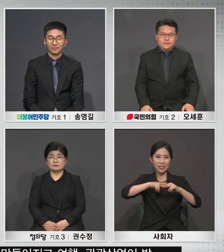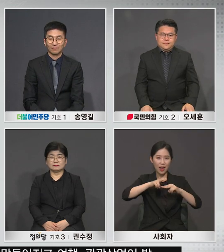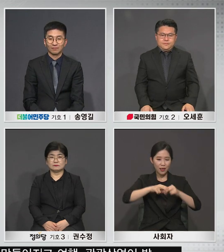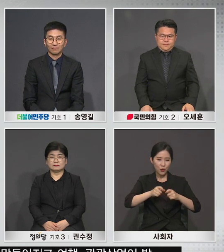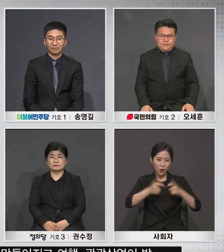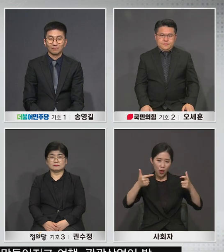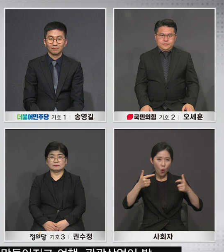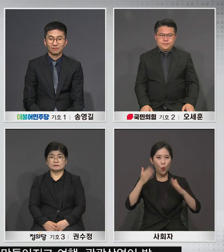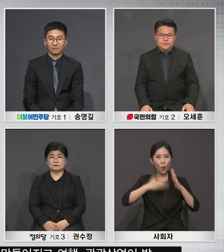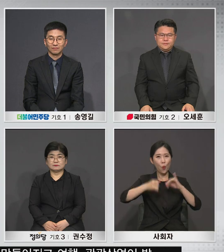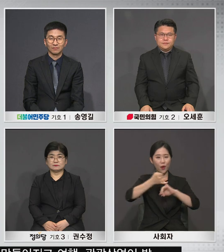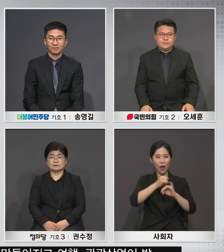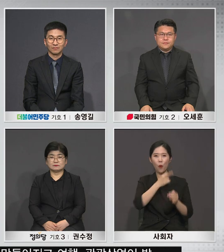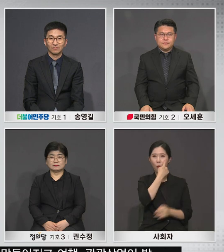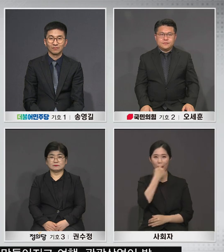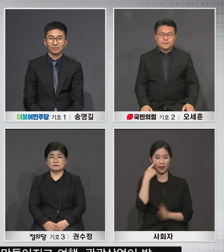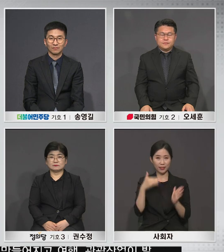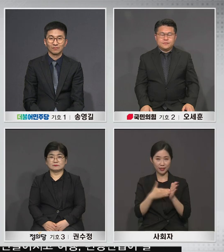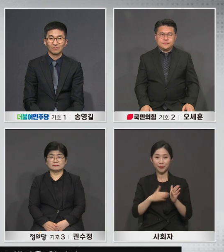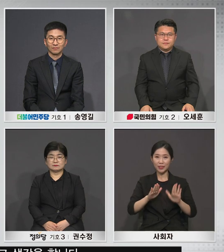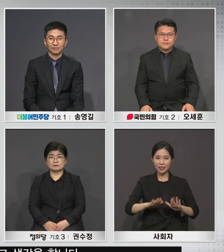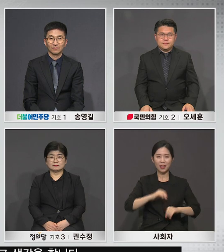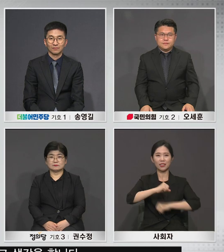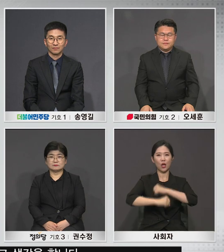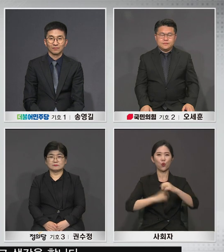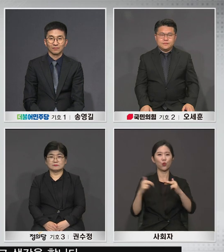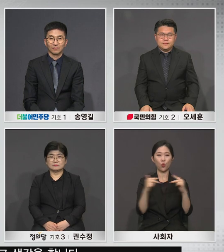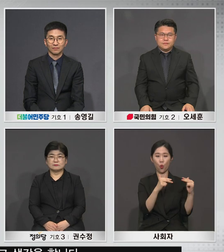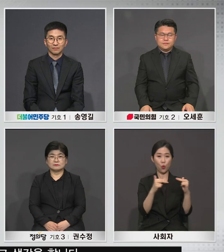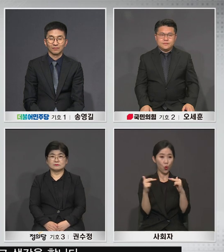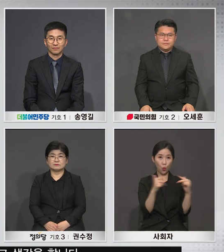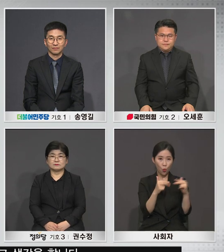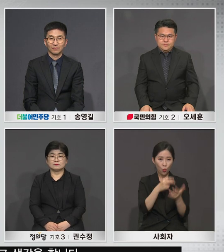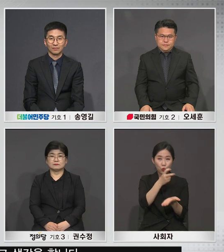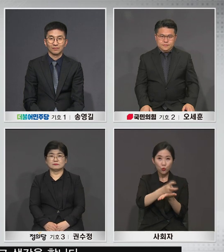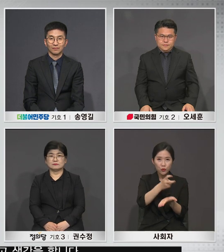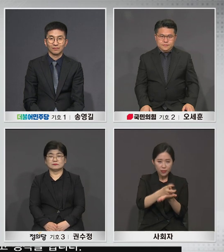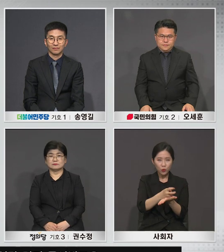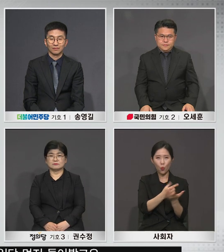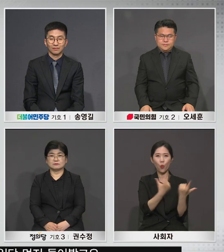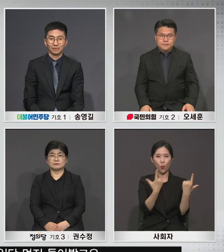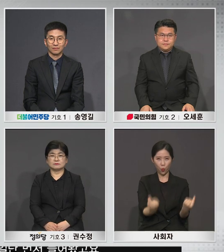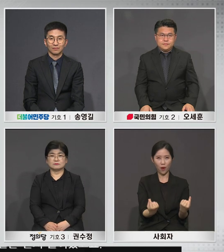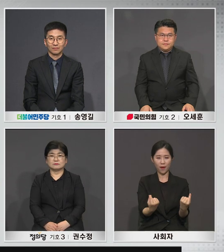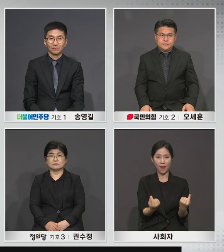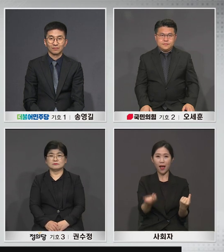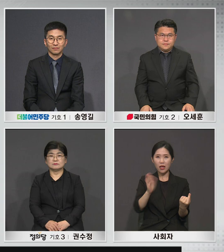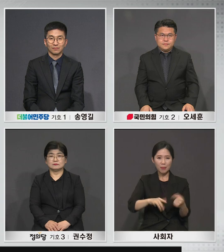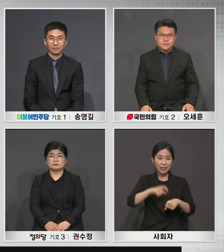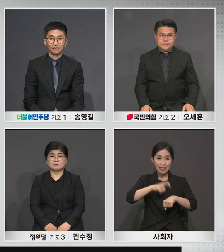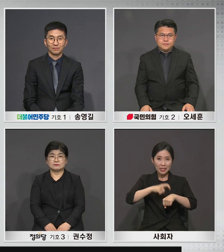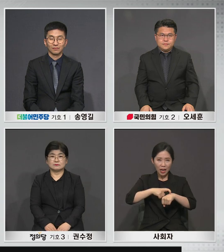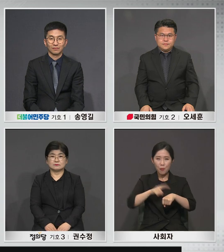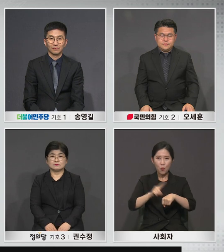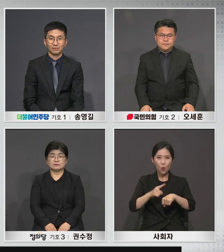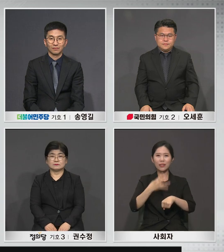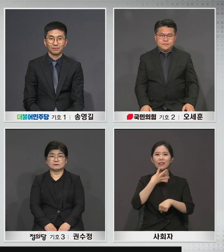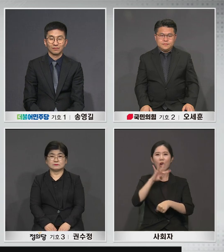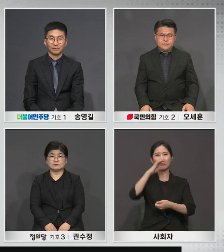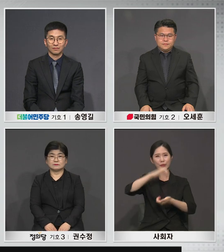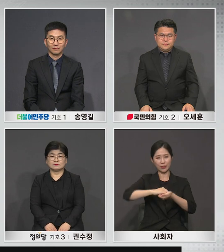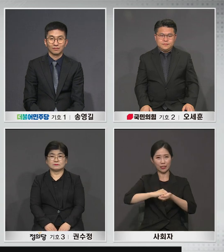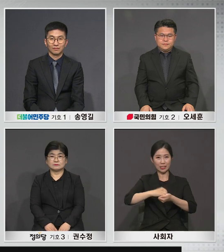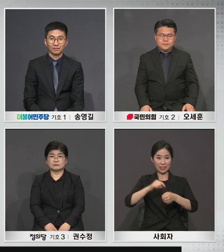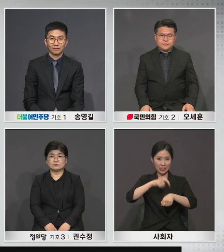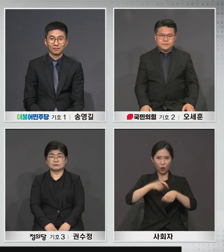마찬가지로 자유토론 이어질 텐데요. 토론의 규칙은 동일합니다. 다만 다른 것은 시간 총량이 4분으로 줄어든다는 것이고요.